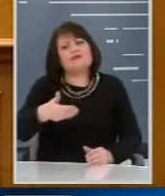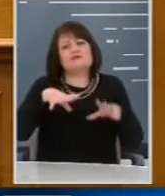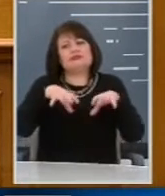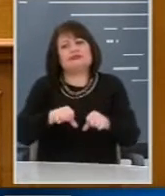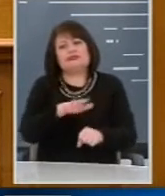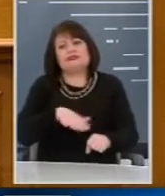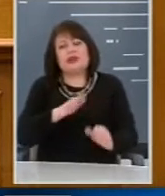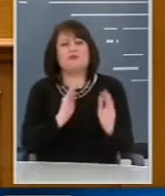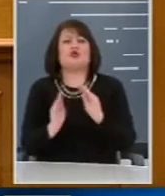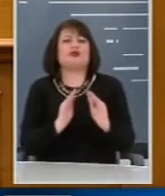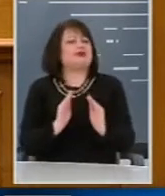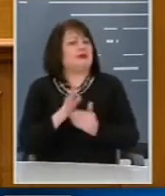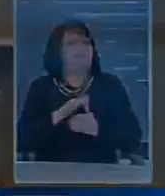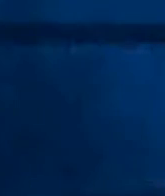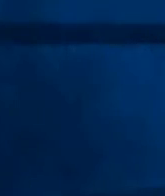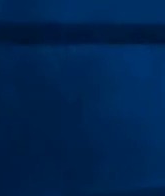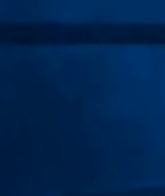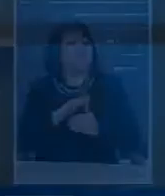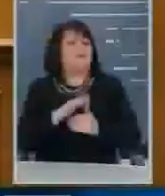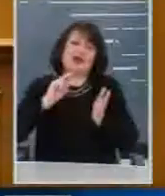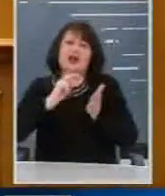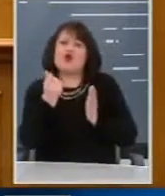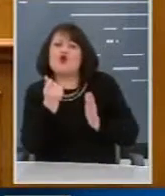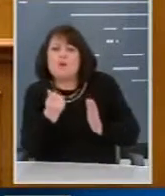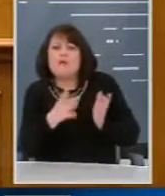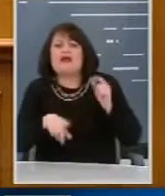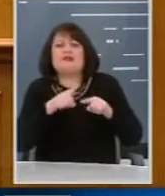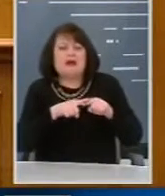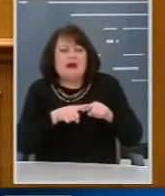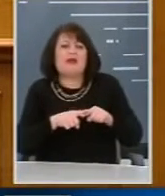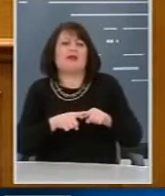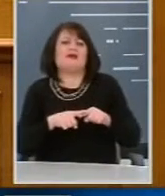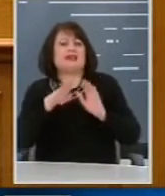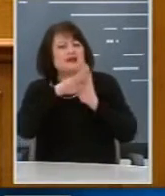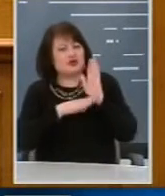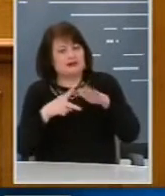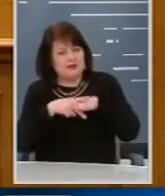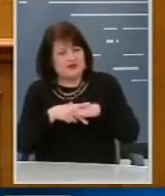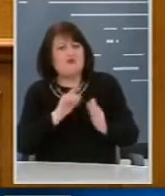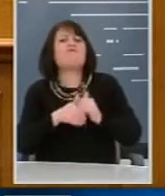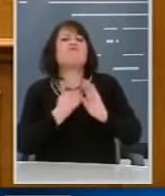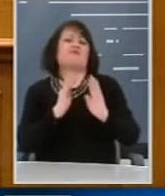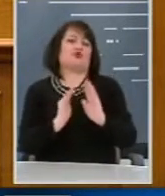προστατεύσει τους σκόπους των πολιτών, την οικονομία της χώρας και το ίδιο τραπεζικό σύστημα.